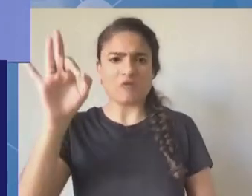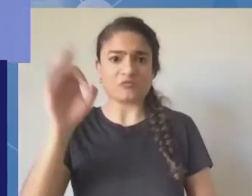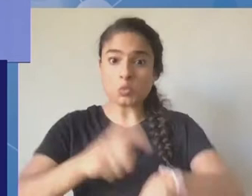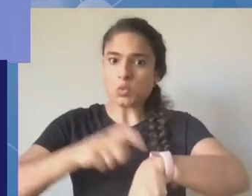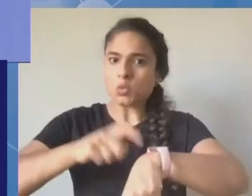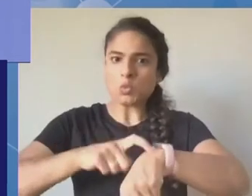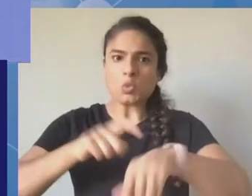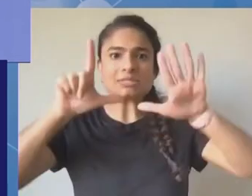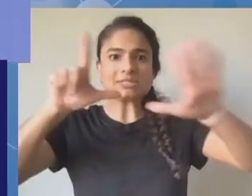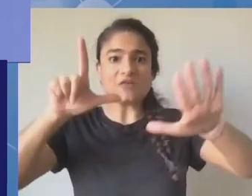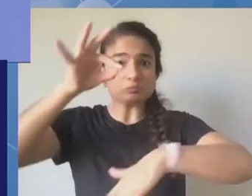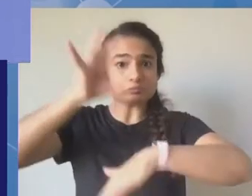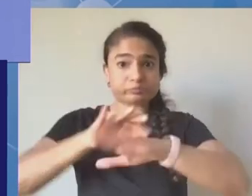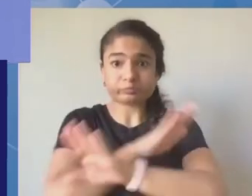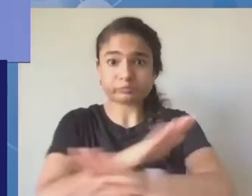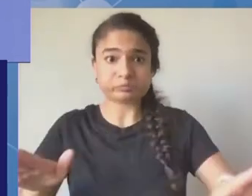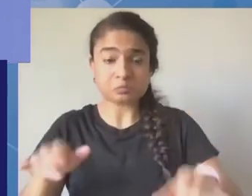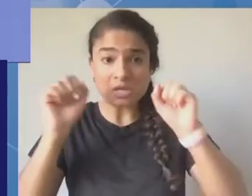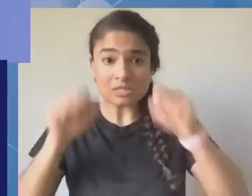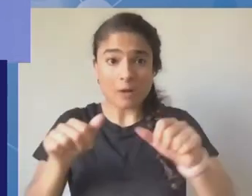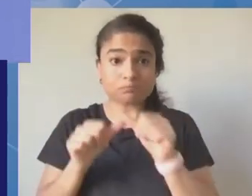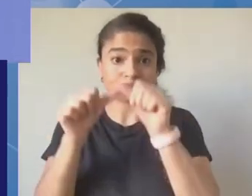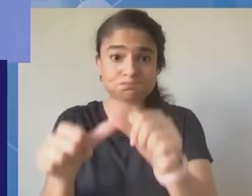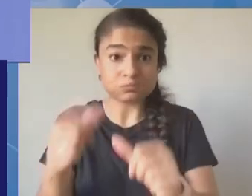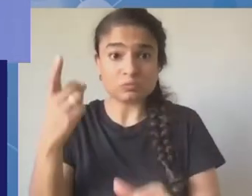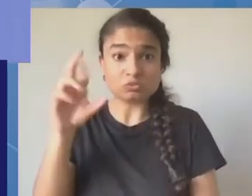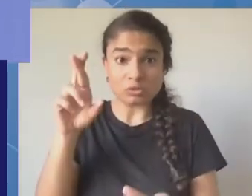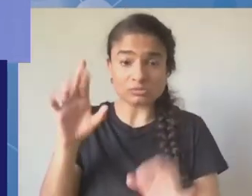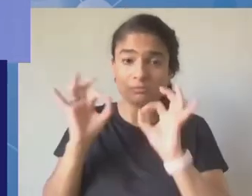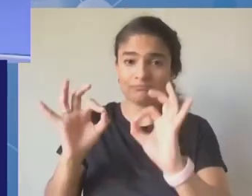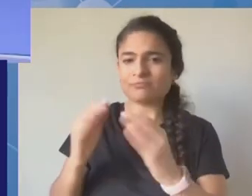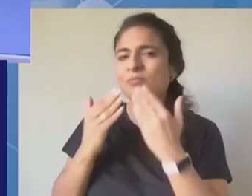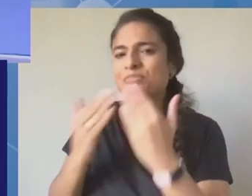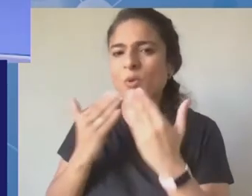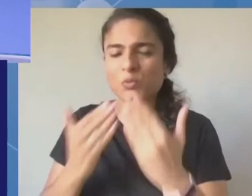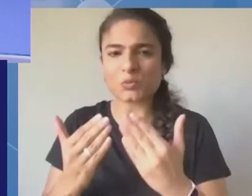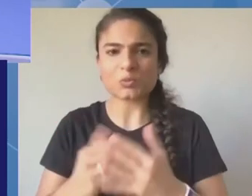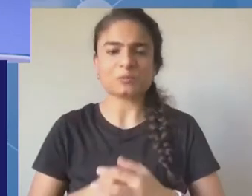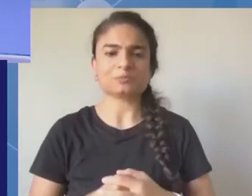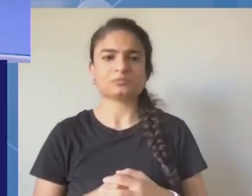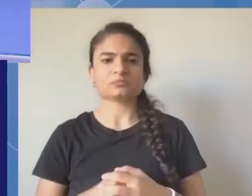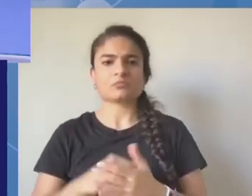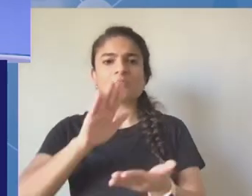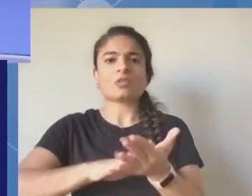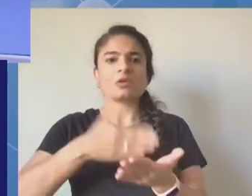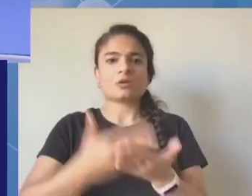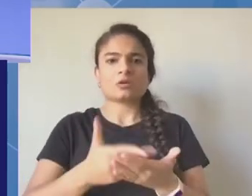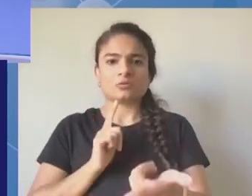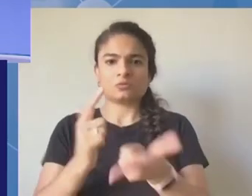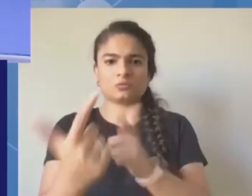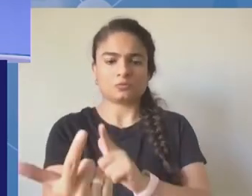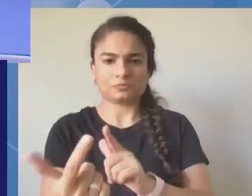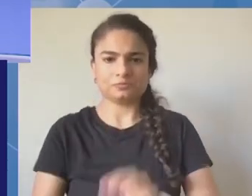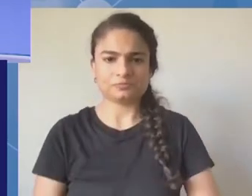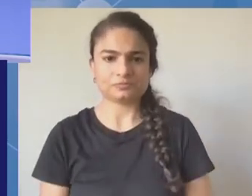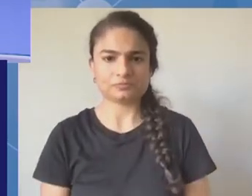除给大家带来的影响。下面一位在线的发言人，